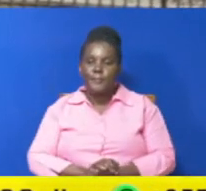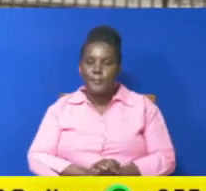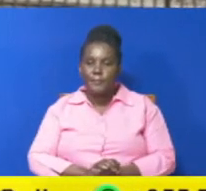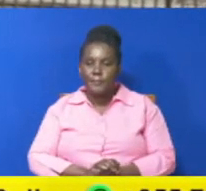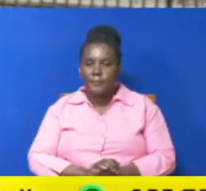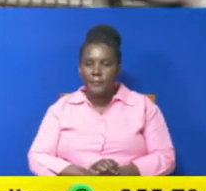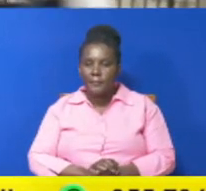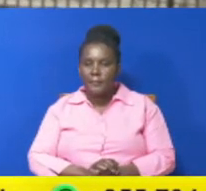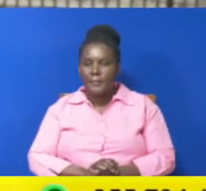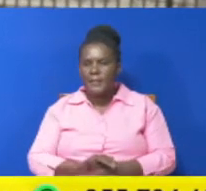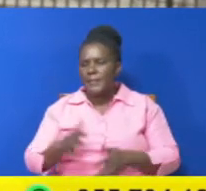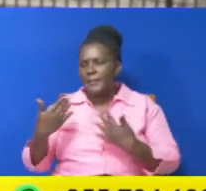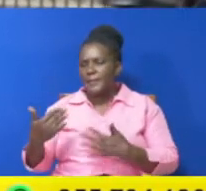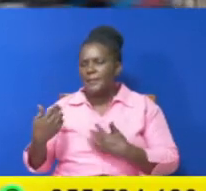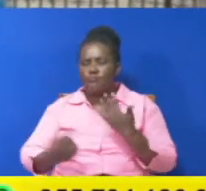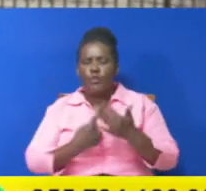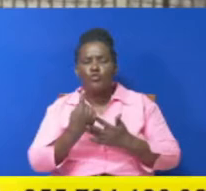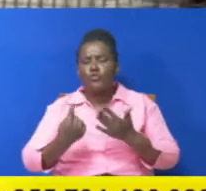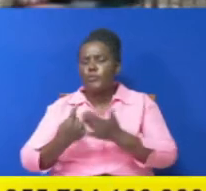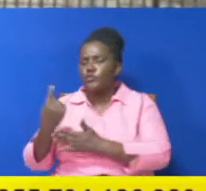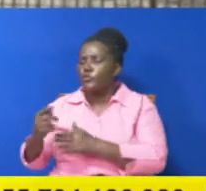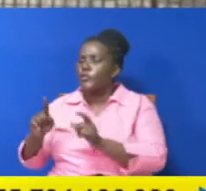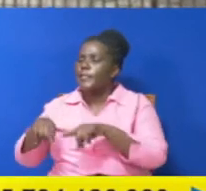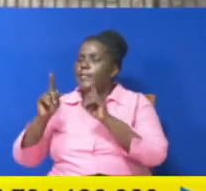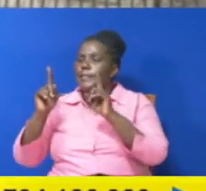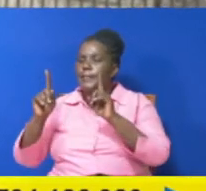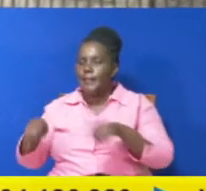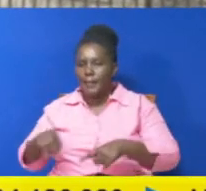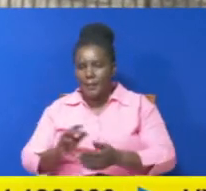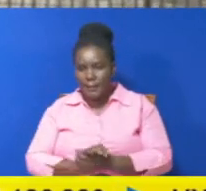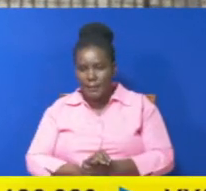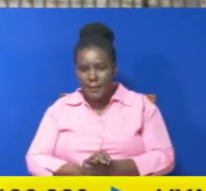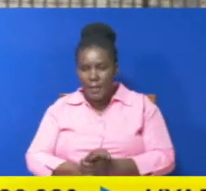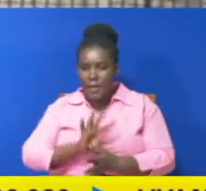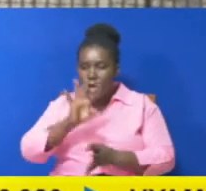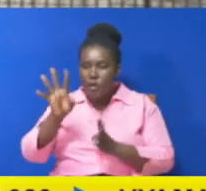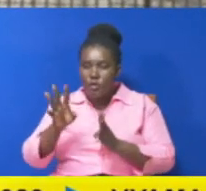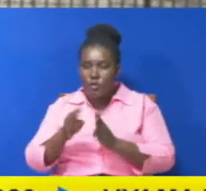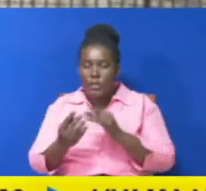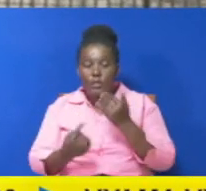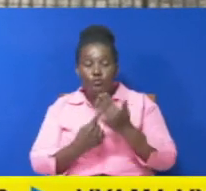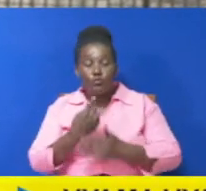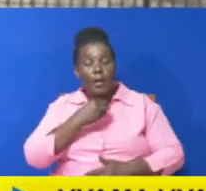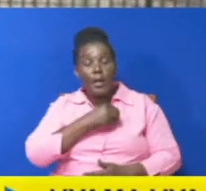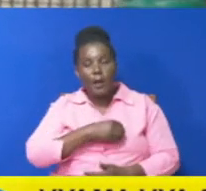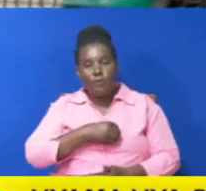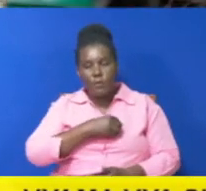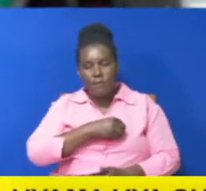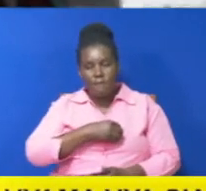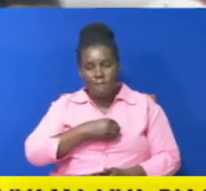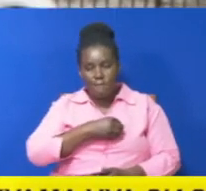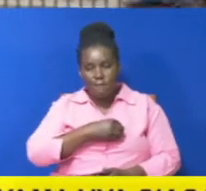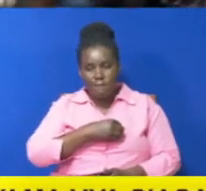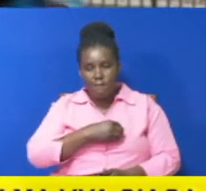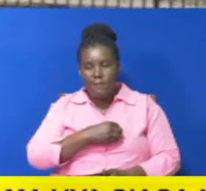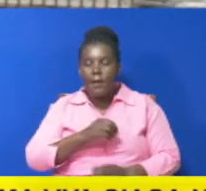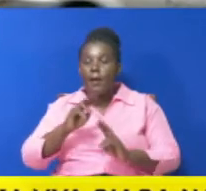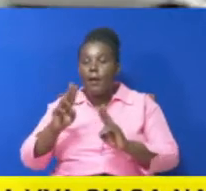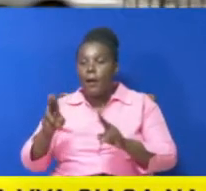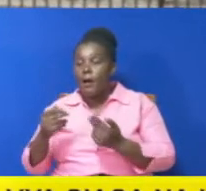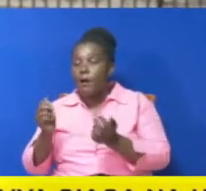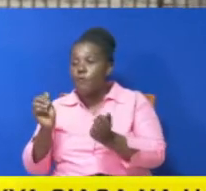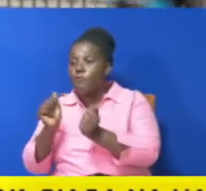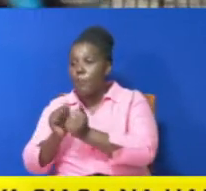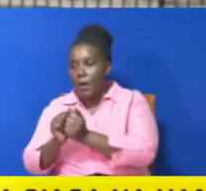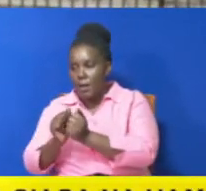mengi, na yanatokea kwa sababu ya wivu au mali,